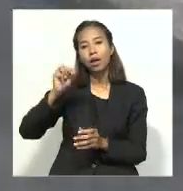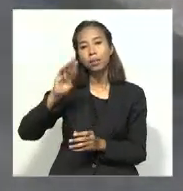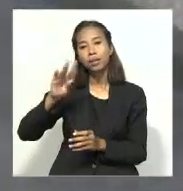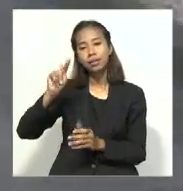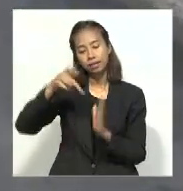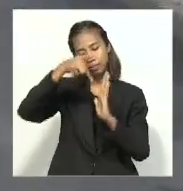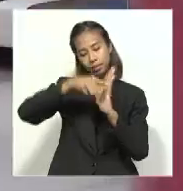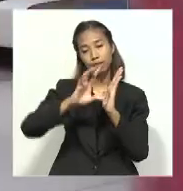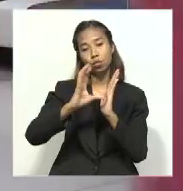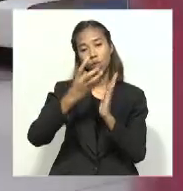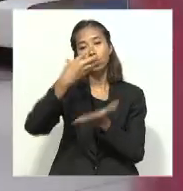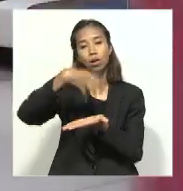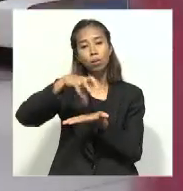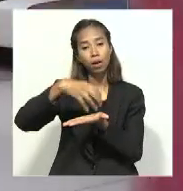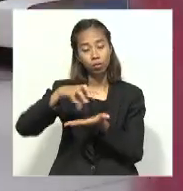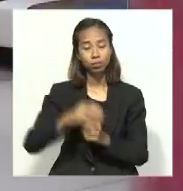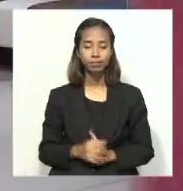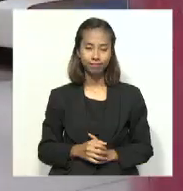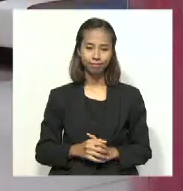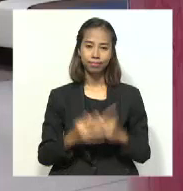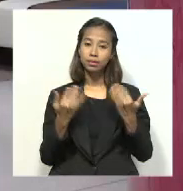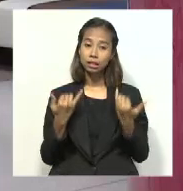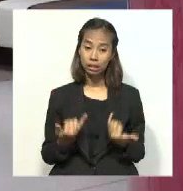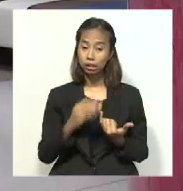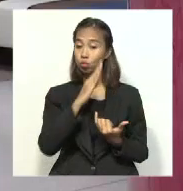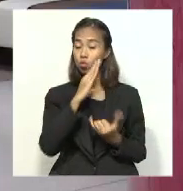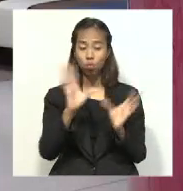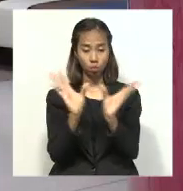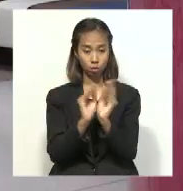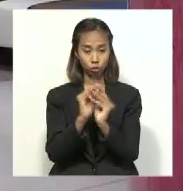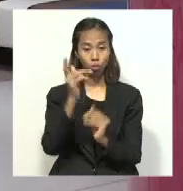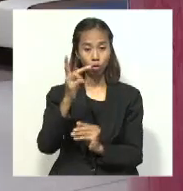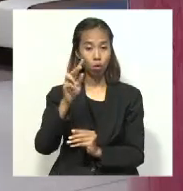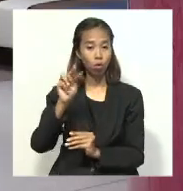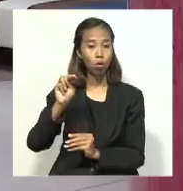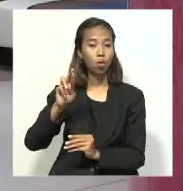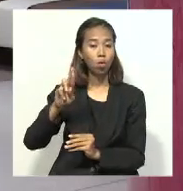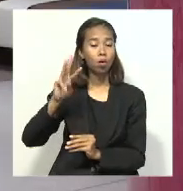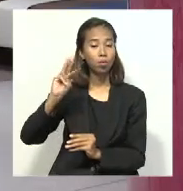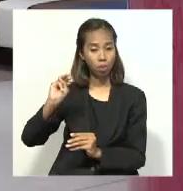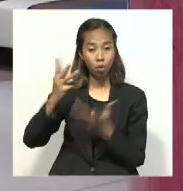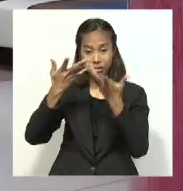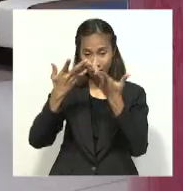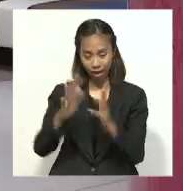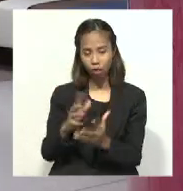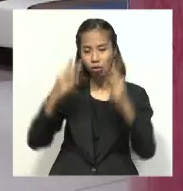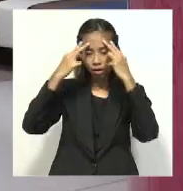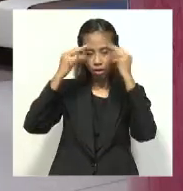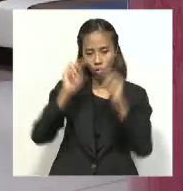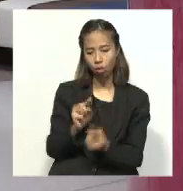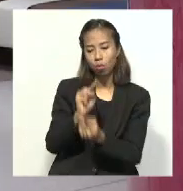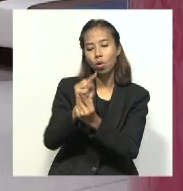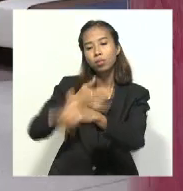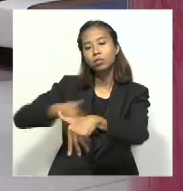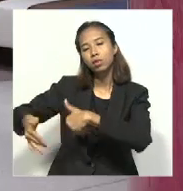รายงาน และหลังจากเสร็จสิ้นการประชุมคณะรัฐมนตรีนะคะนายกรัฐมนตรีจะได้ไปพบปะกับประชาชนและ